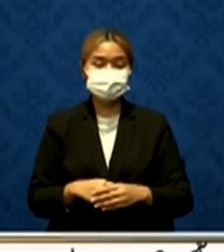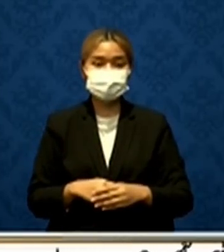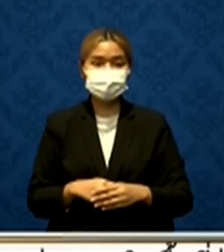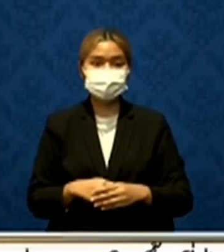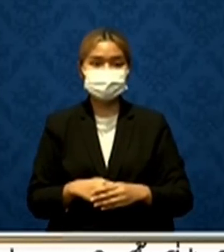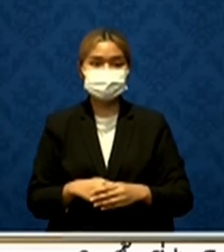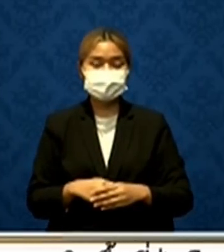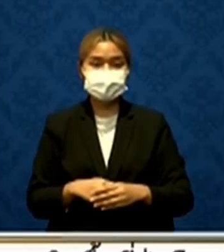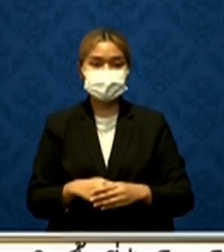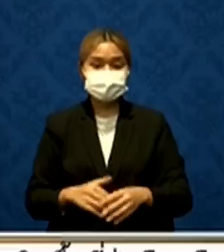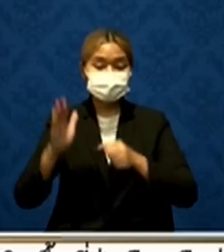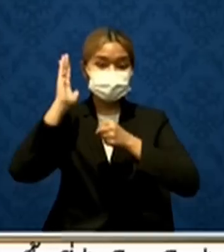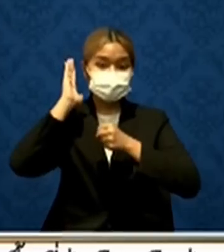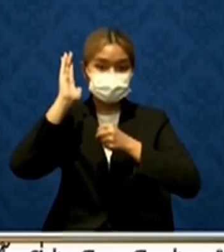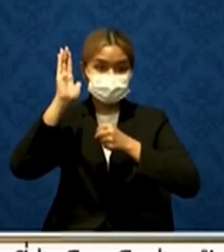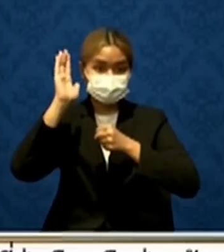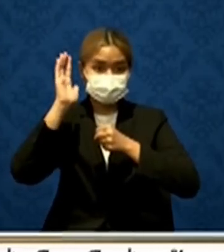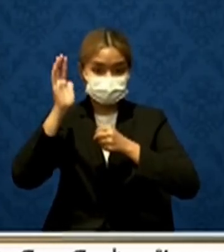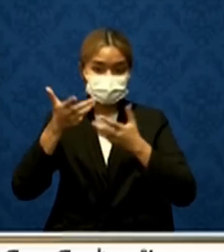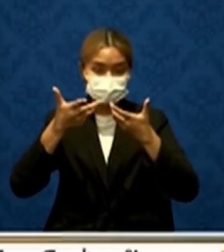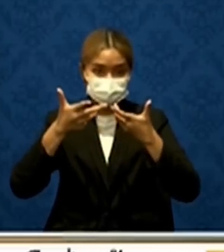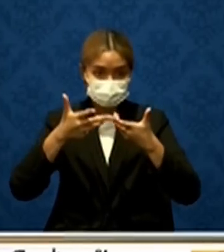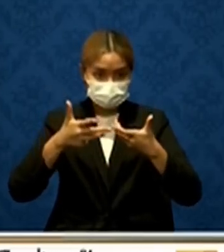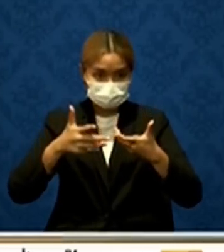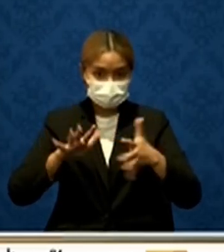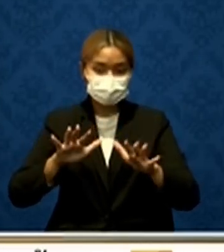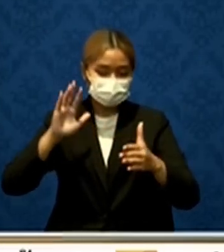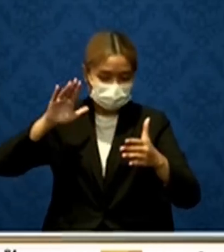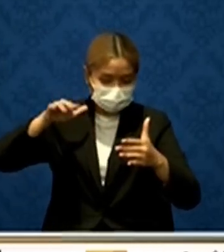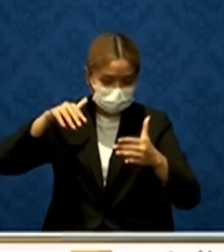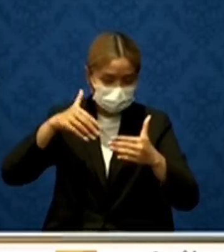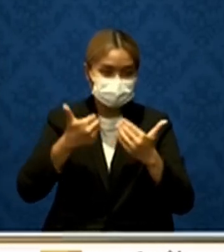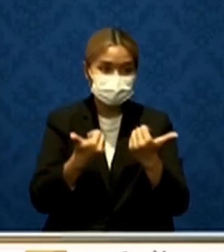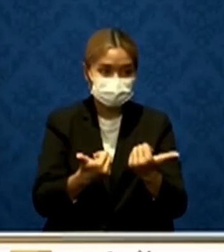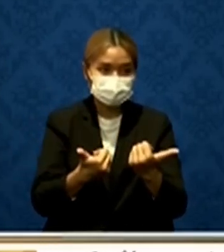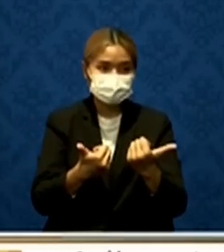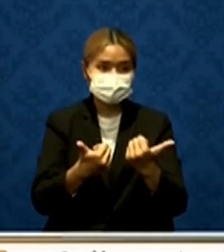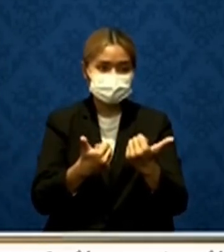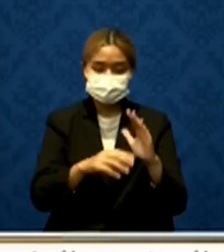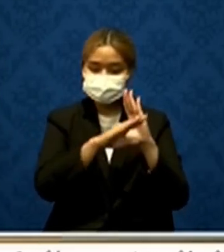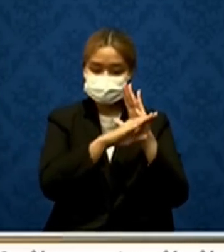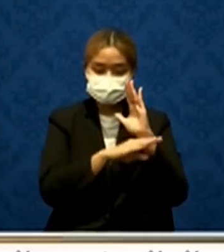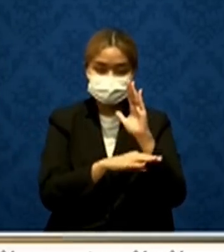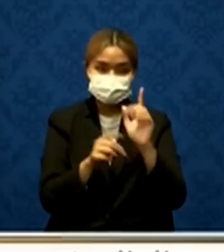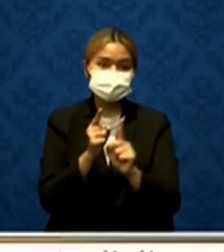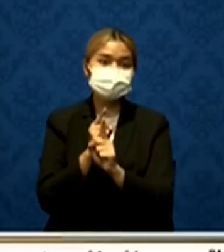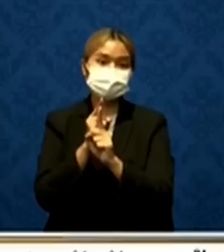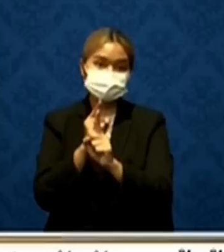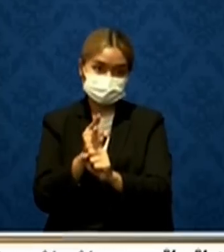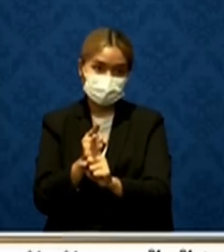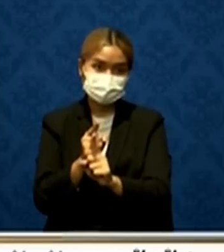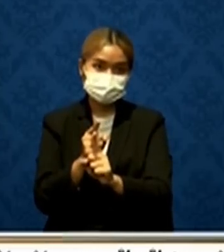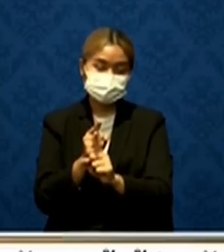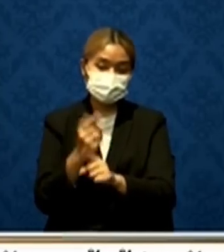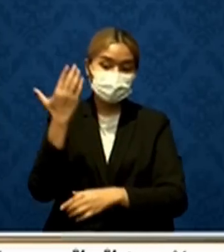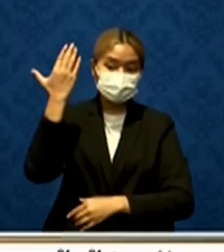อภิปรายทุกอย่างมีความคืบหน้าโดยลำดับครับเมื่อวันที่อภิปรายผมยืนยันกับ